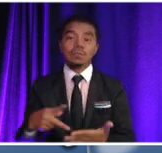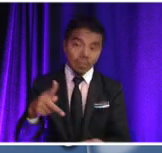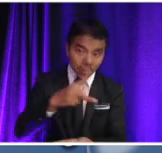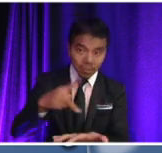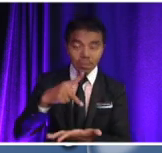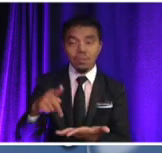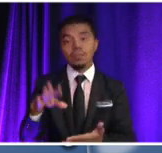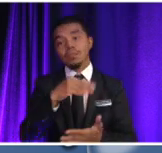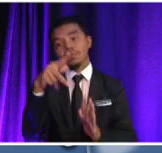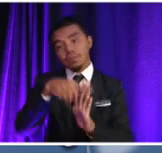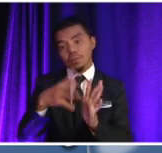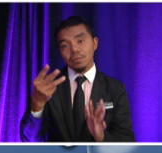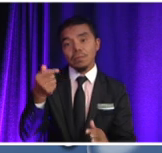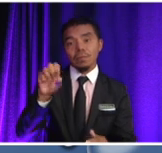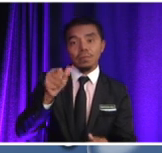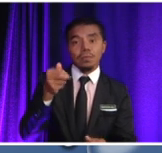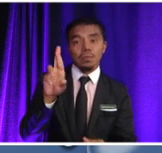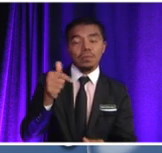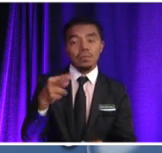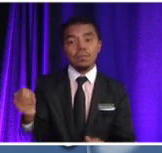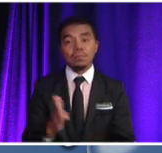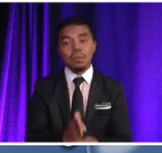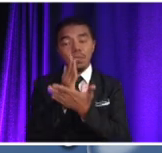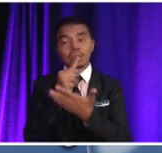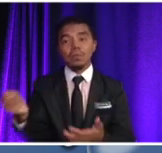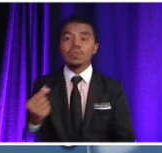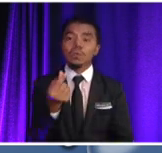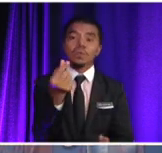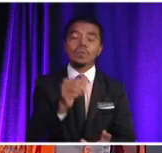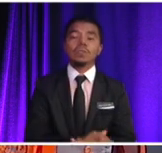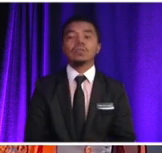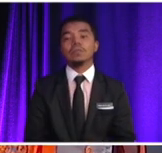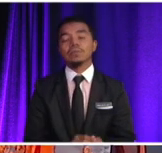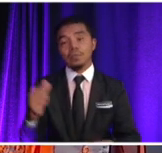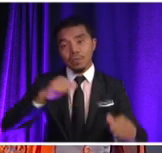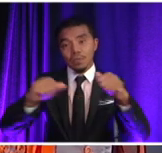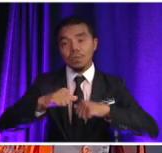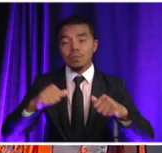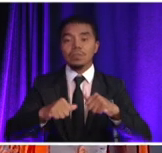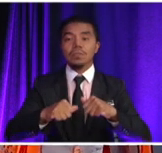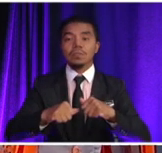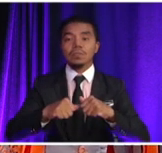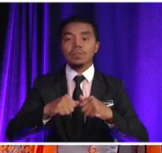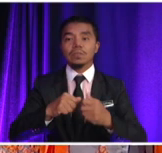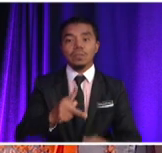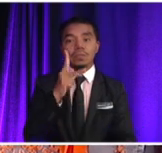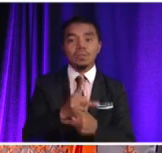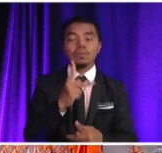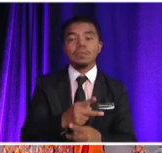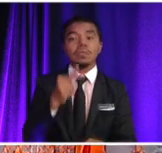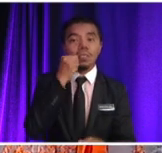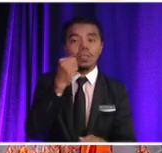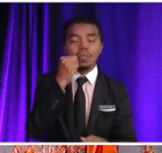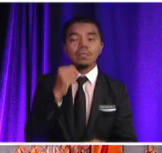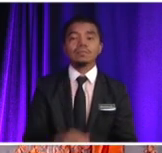pemasaran bantuan keuangan memberi galakan program pembangunan dan hikmat nasihat baik